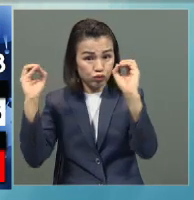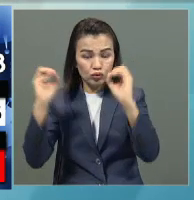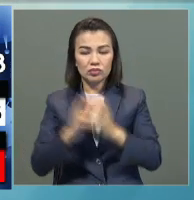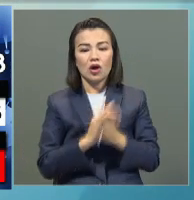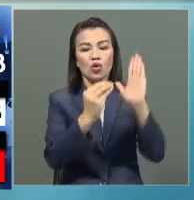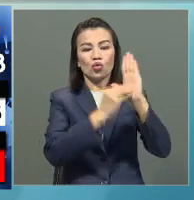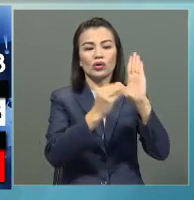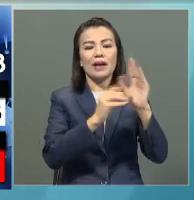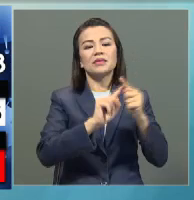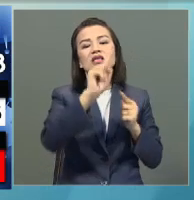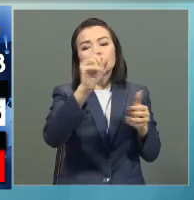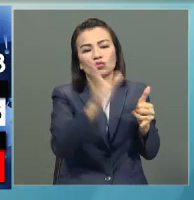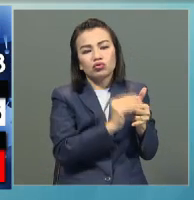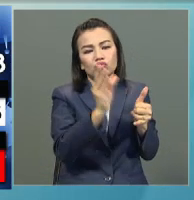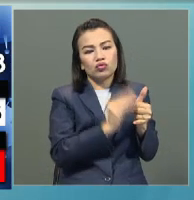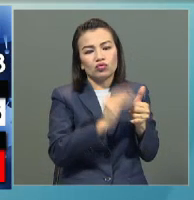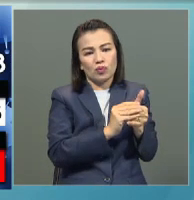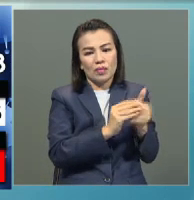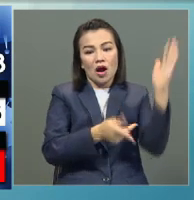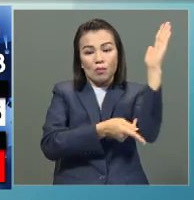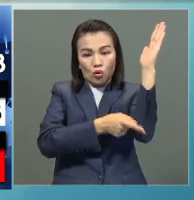จังหวัดที่ไม่มีรายงานผู้ป่วยมาก่อนเลยนะครับกรุงเทพฯยังอันดับ1ในจำนวนภูเก็ตบังยังเป็นอันดับหนึ่งในอัตราการเกิดนะครับเช่นเช่นเคย